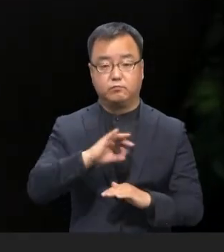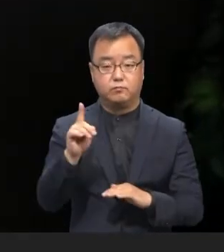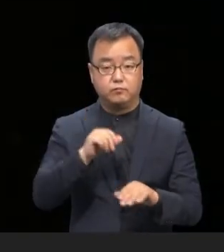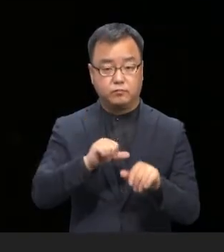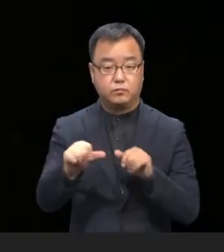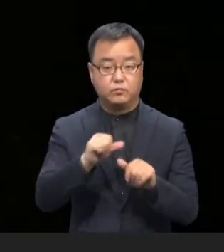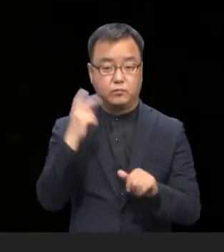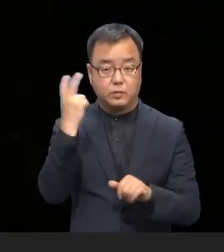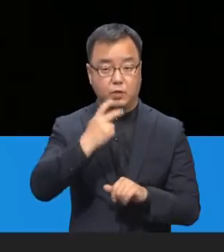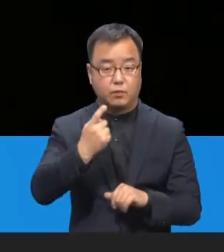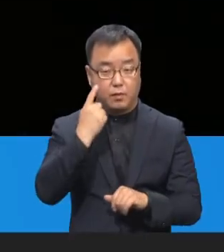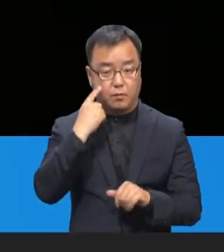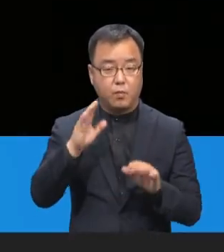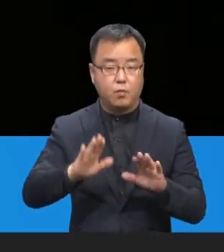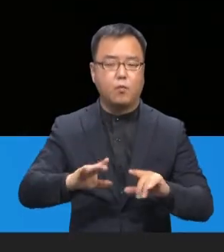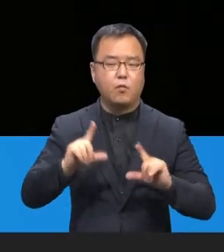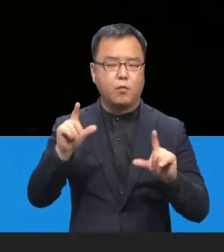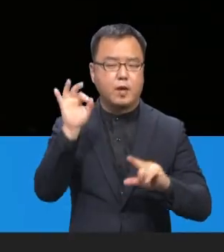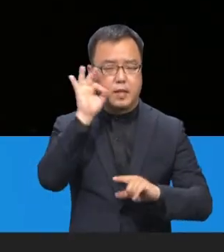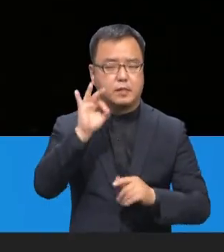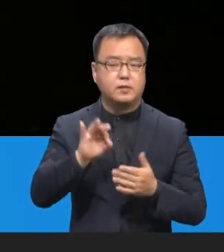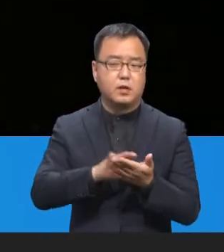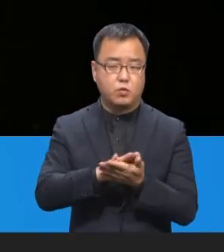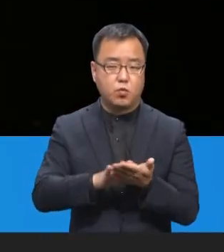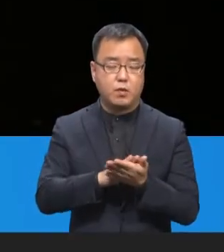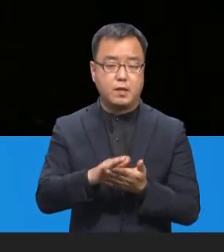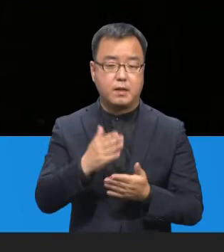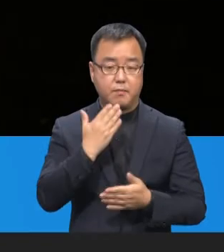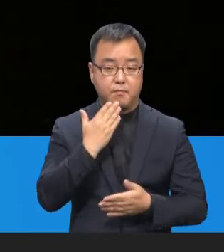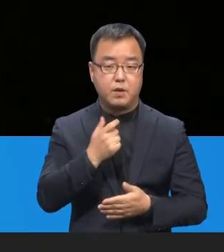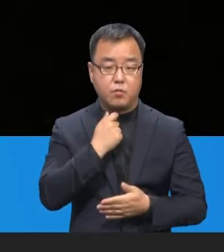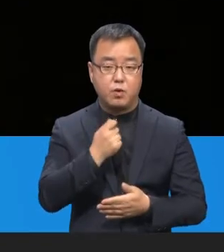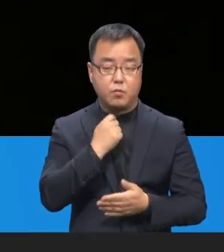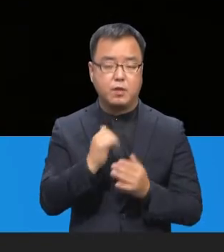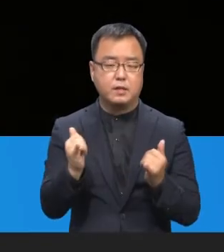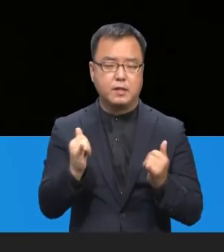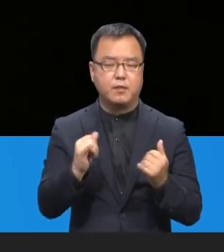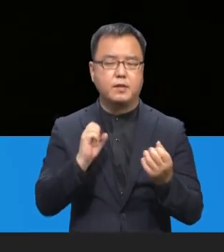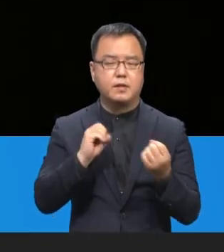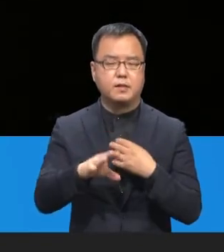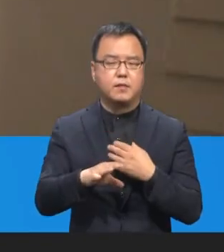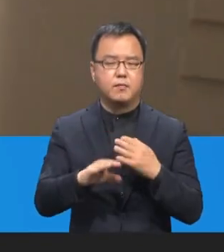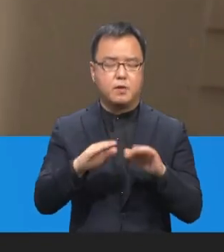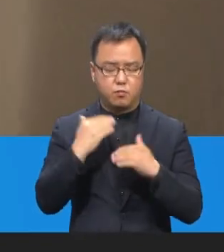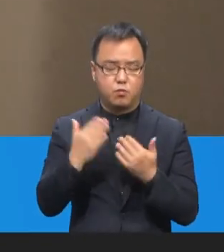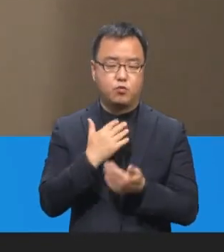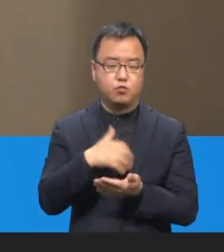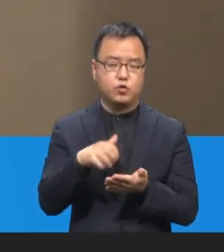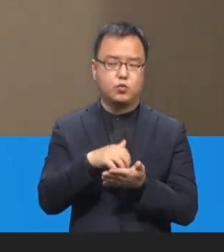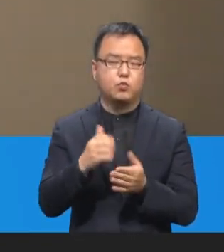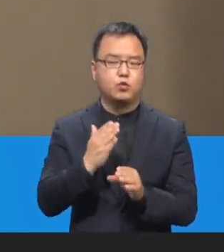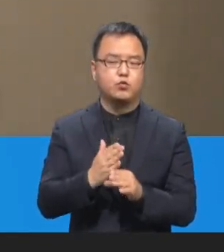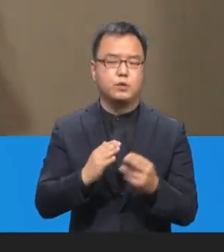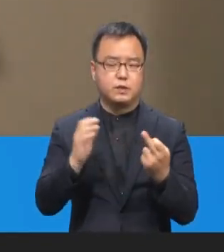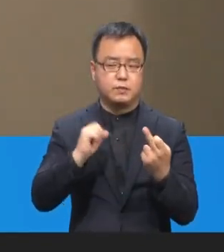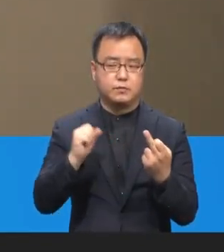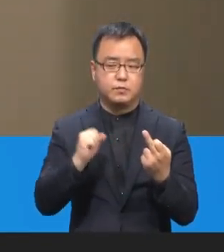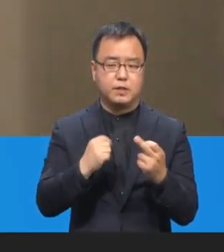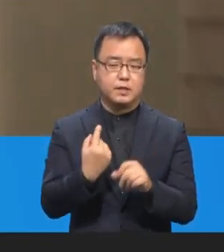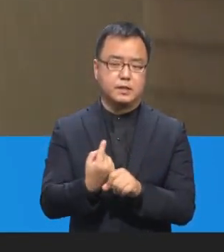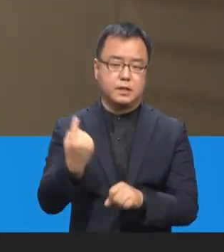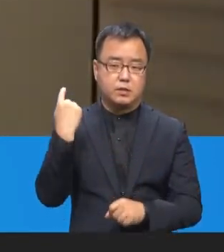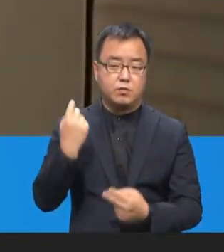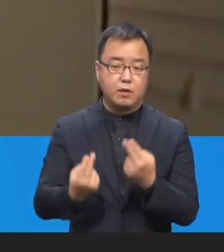따르면 올해 트릭 오어 트릿 놀이라 할 것이라고 응답한 미국 가정은 전체의 12% 에 불과했습니다 작년 하고